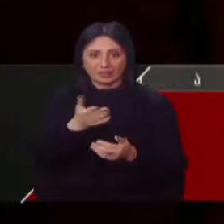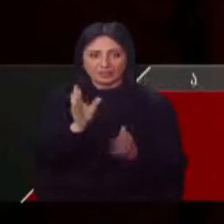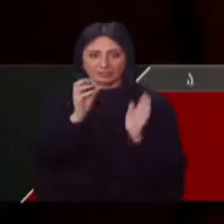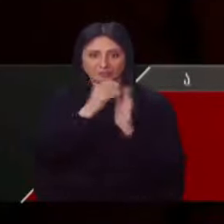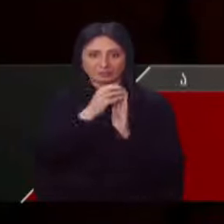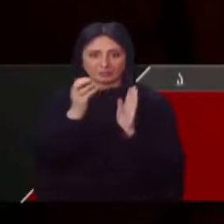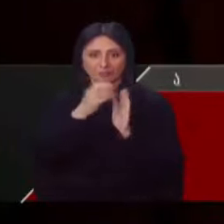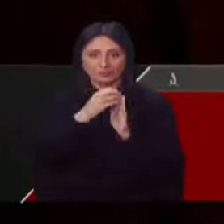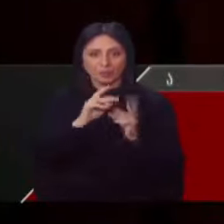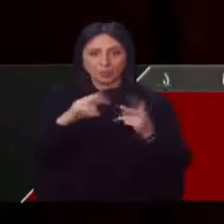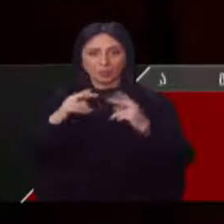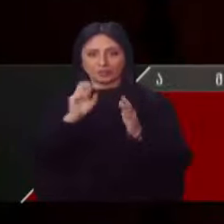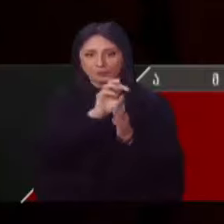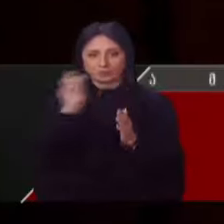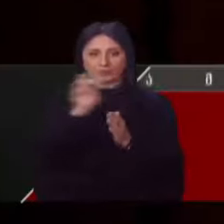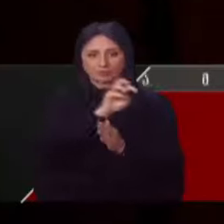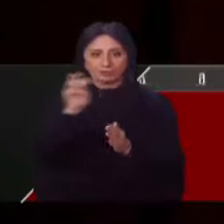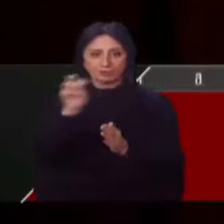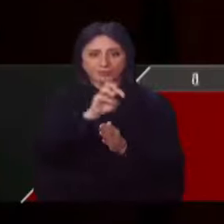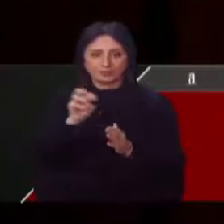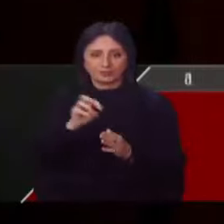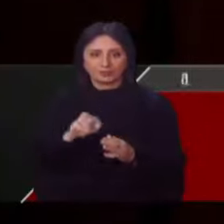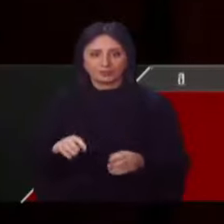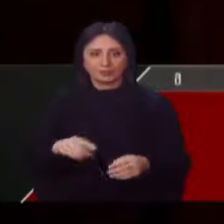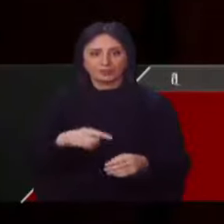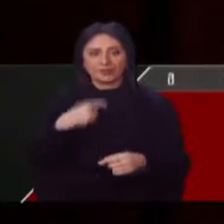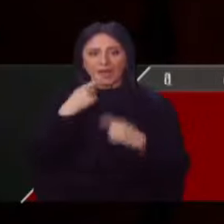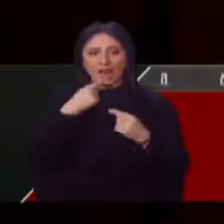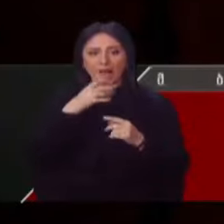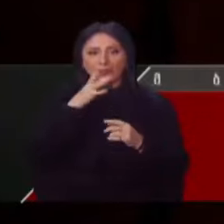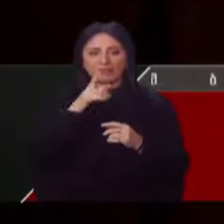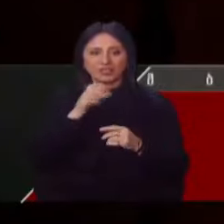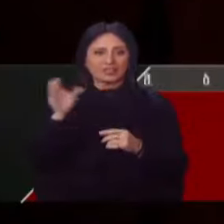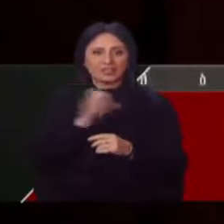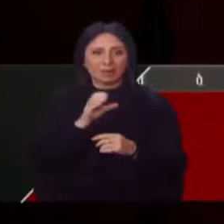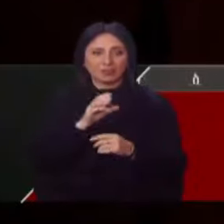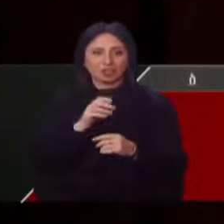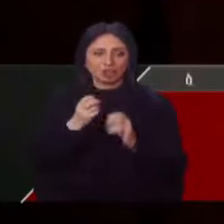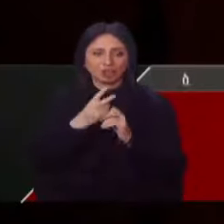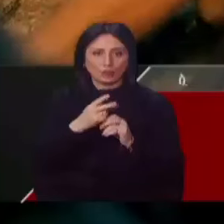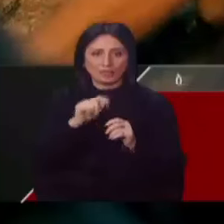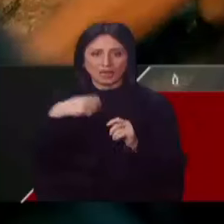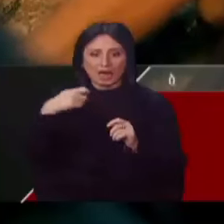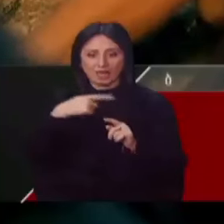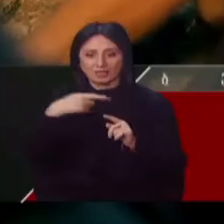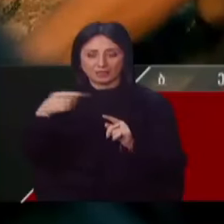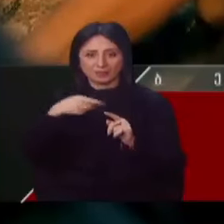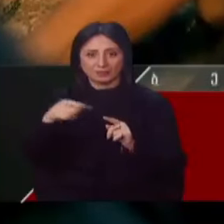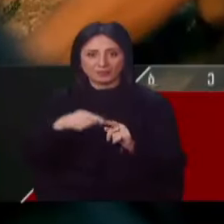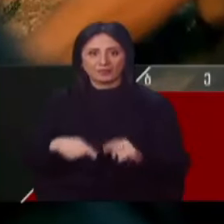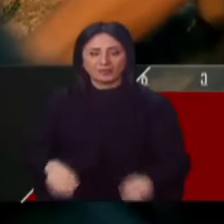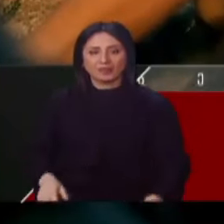და აი ესე უცვლით ყველა ლაპარაკის დროს წამში 12 კადრს მიიღებდით,